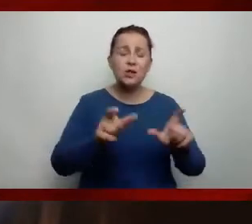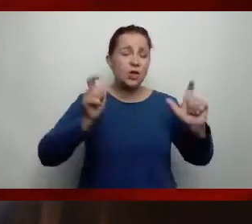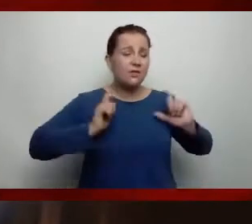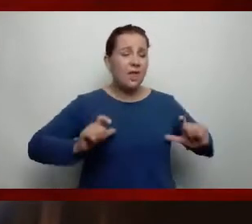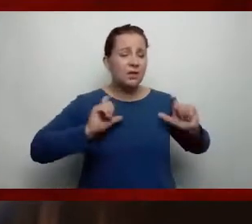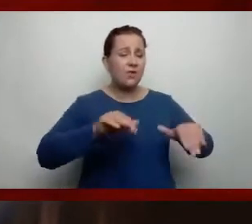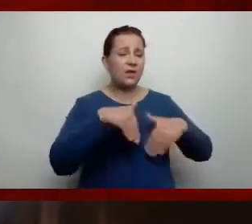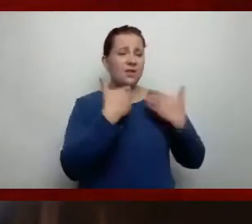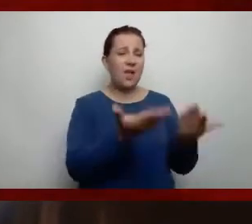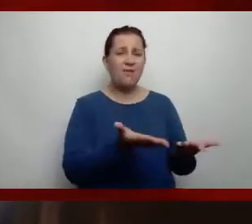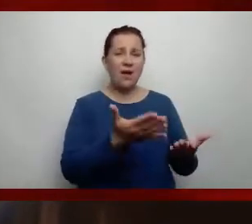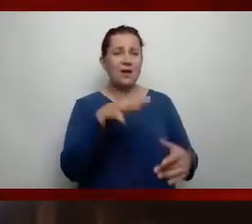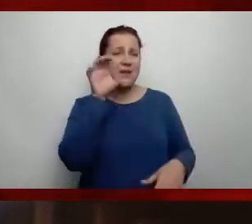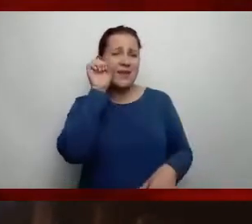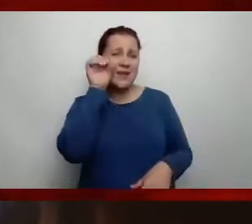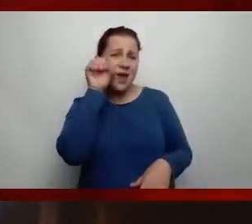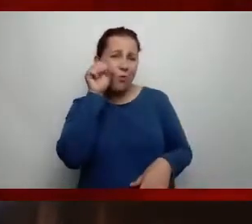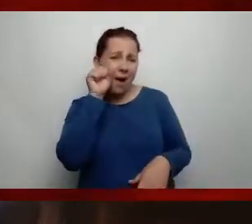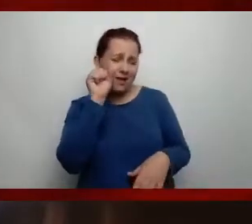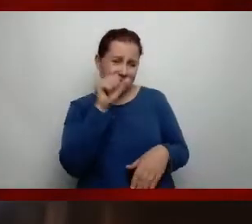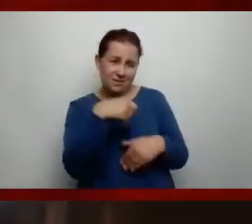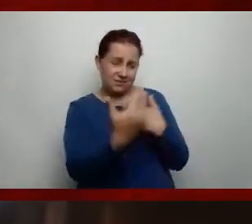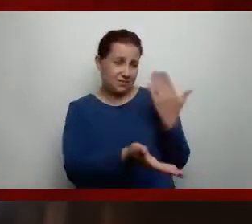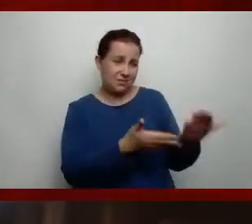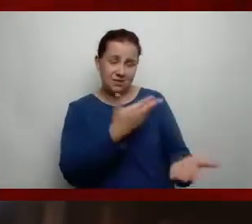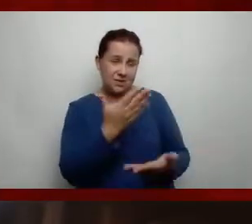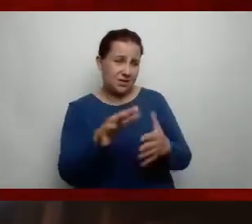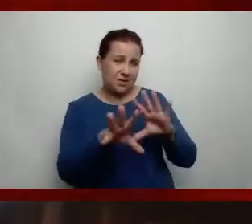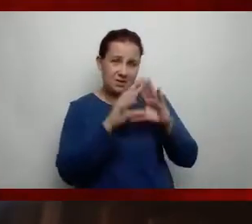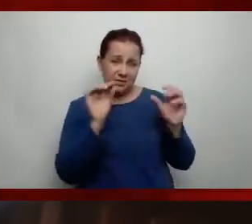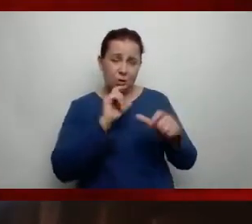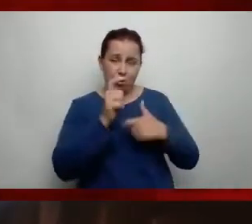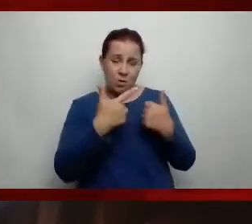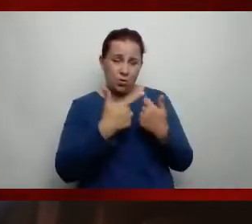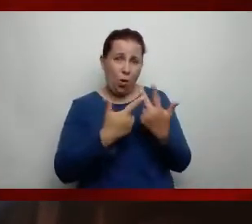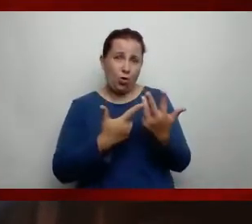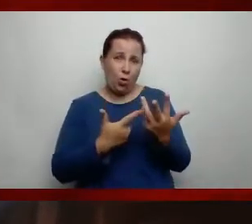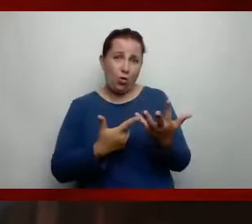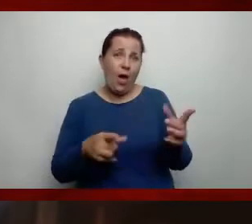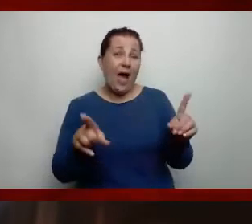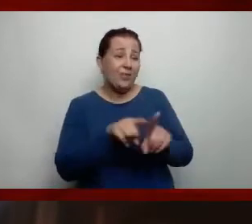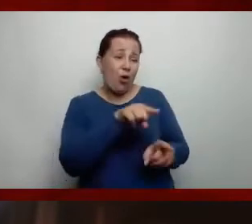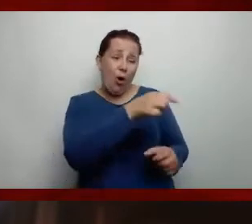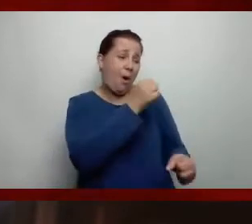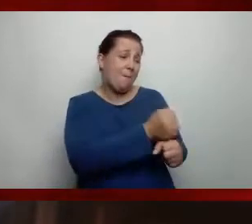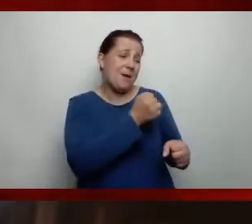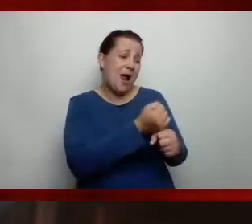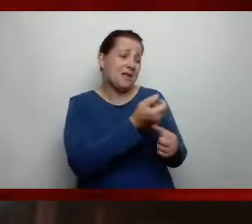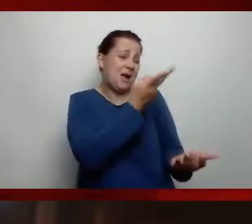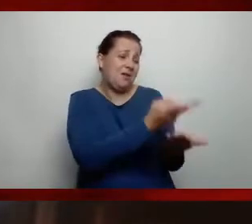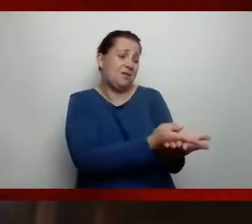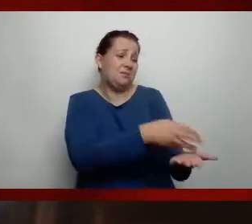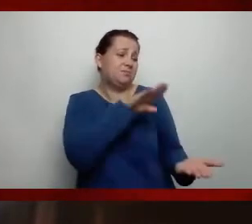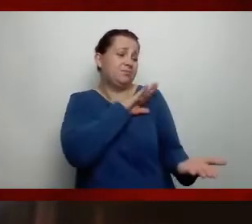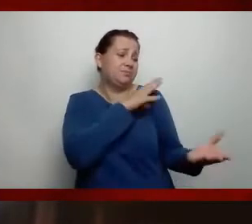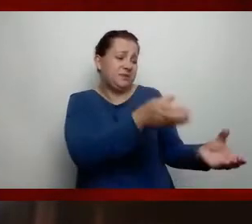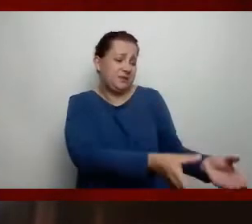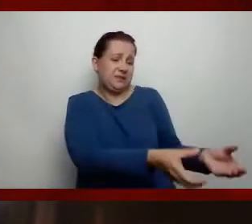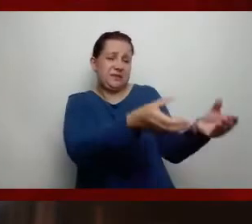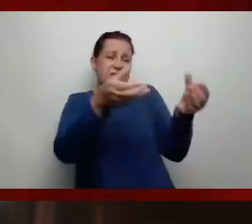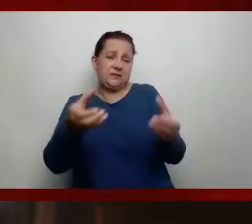w postaci kiełbasy, zadbano chyba o wszystko poza starannością prac ekshumacyjnych.